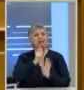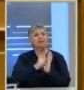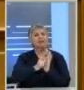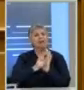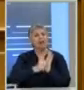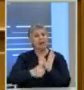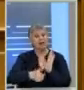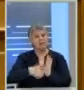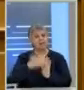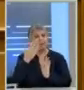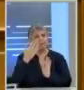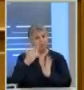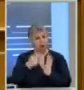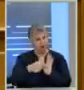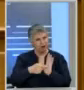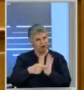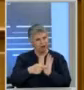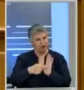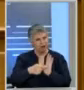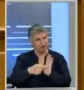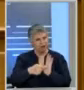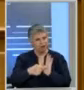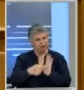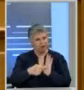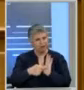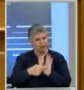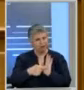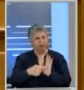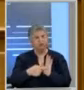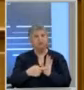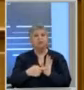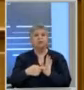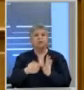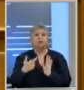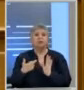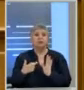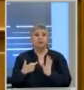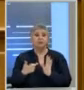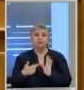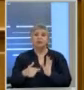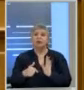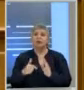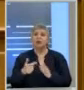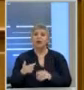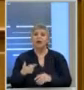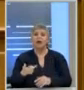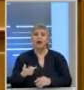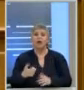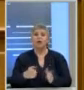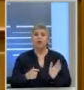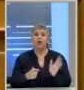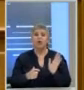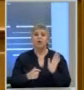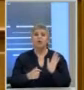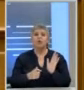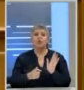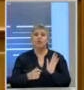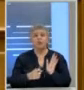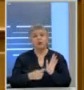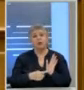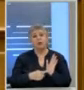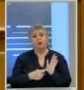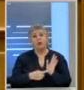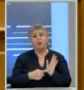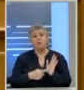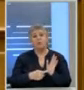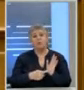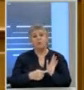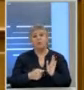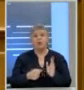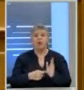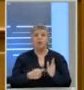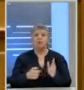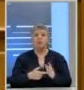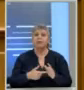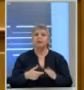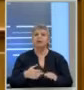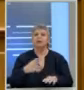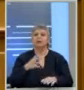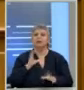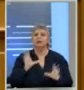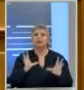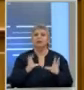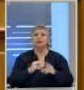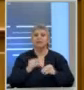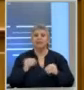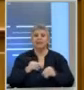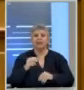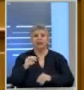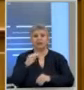Συνεχίζετε, κύριε Τσίπρα. Το αίτημα νομοθέτησης επιπλέον μέτρων και μάλιστα